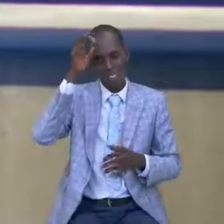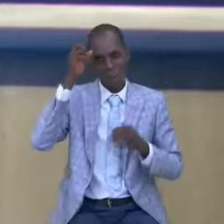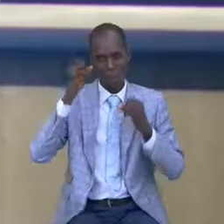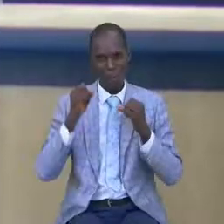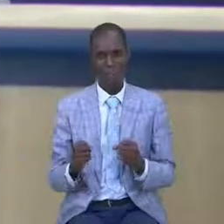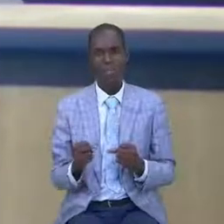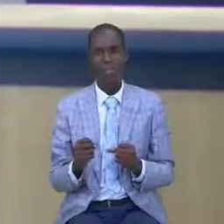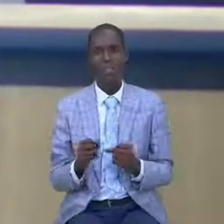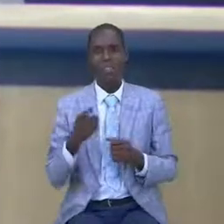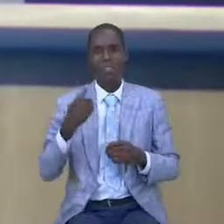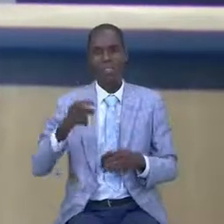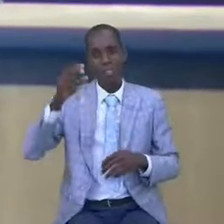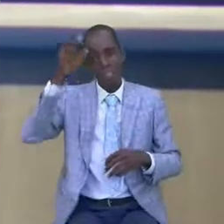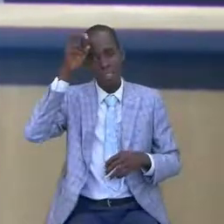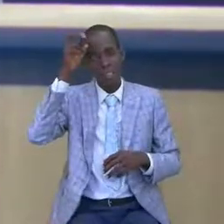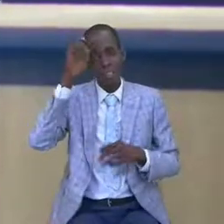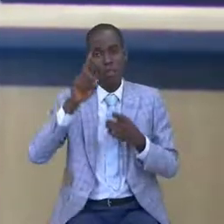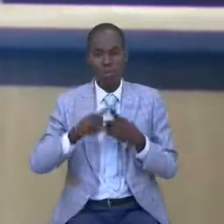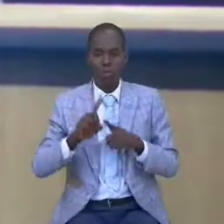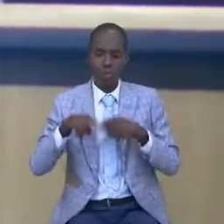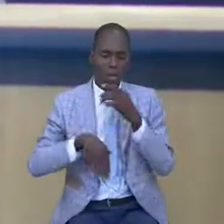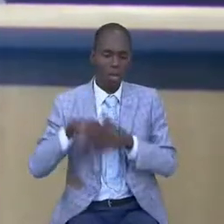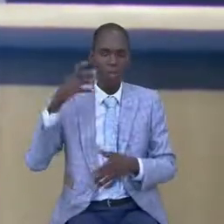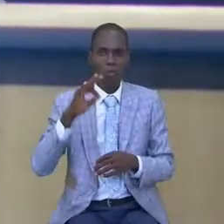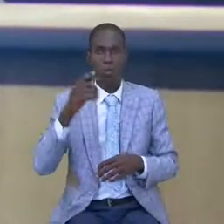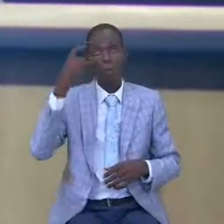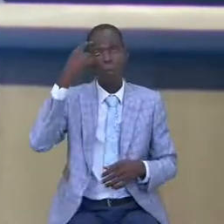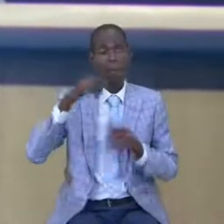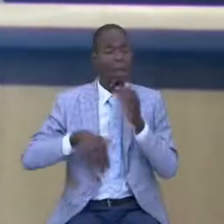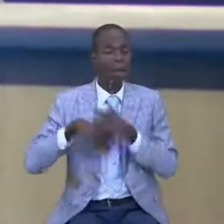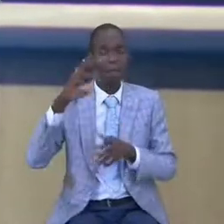miracle, et que ce pouvoir démoniaque,